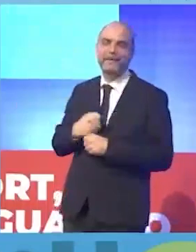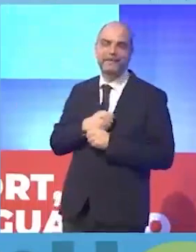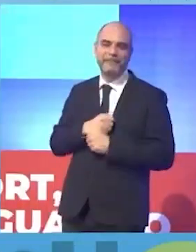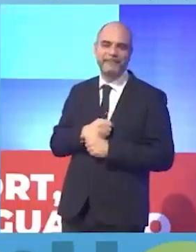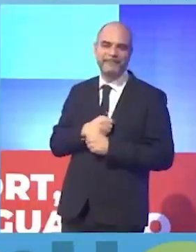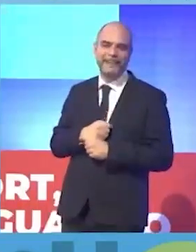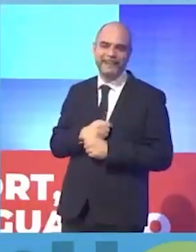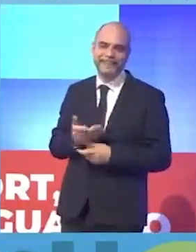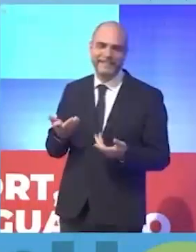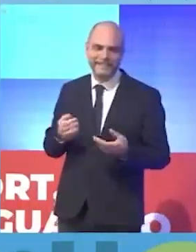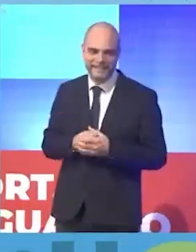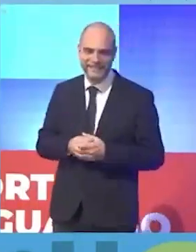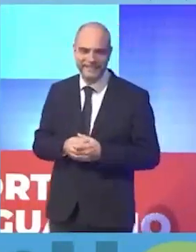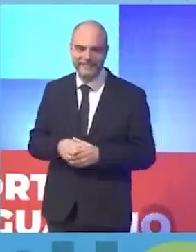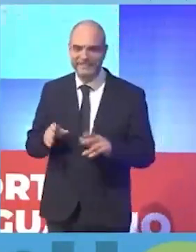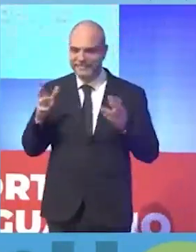Allora,